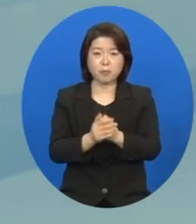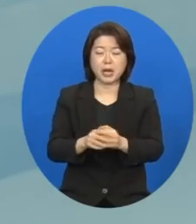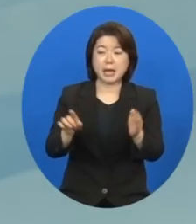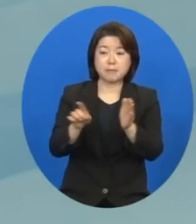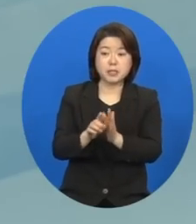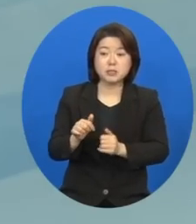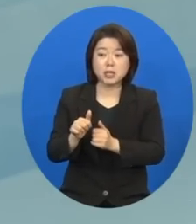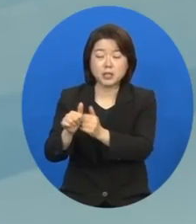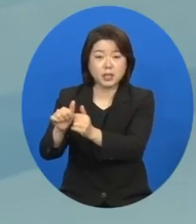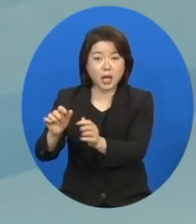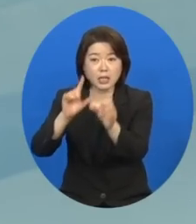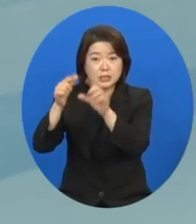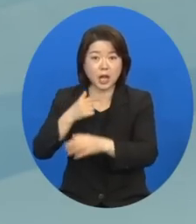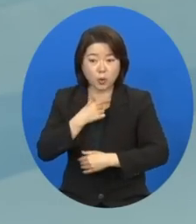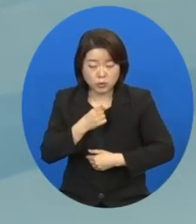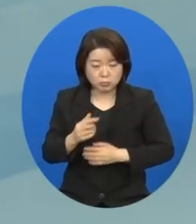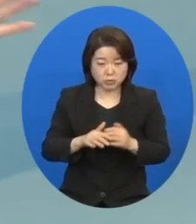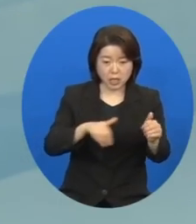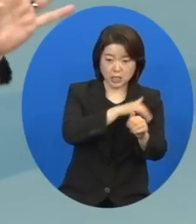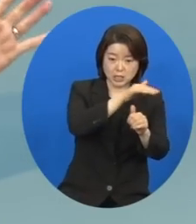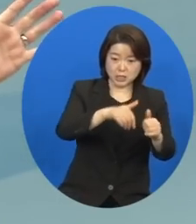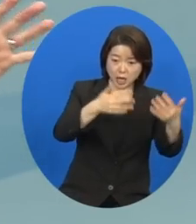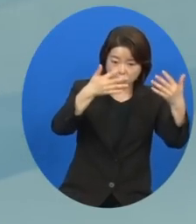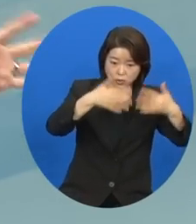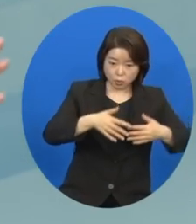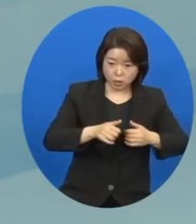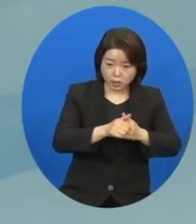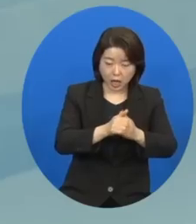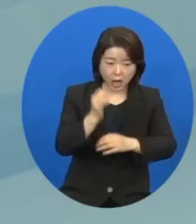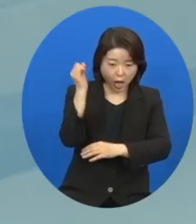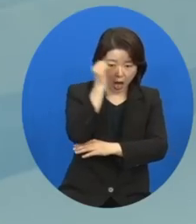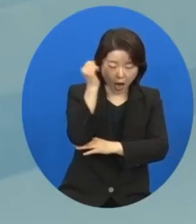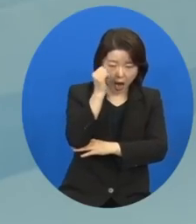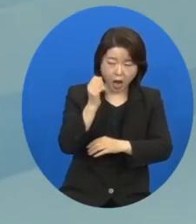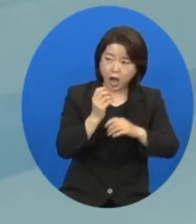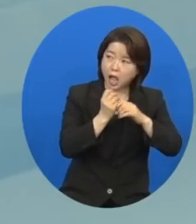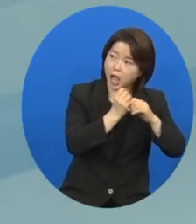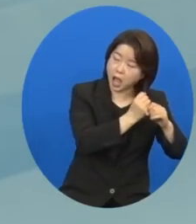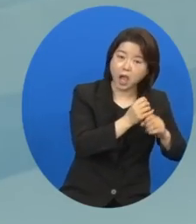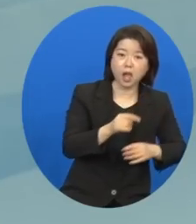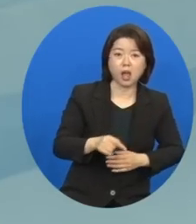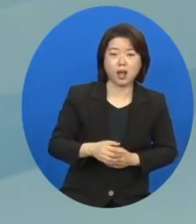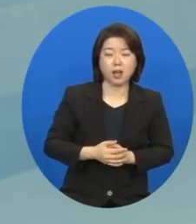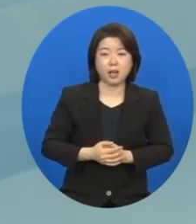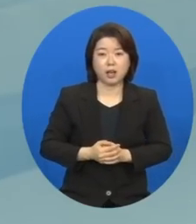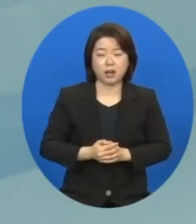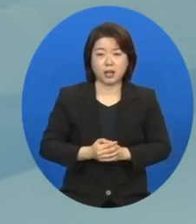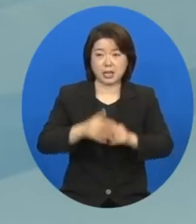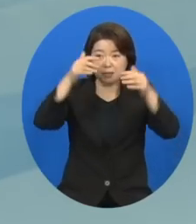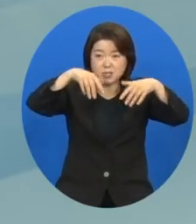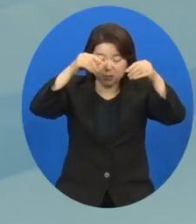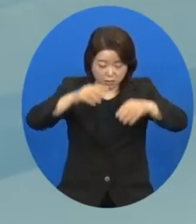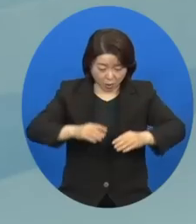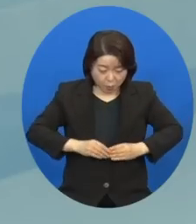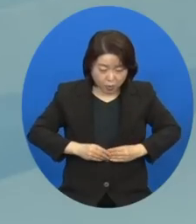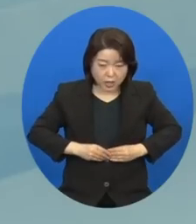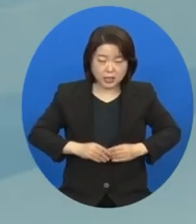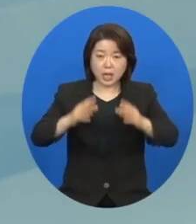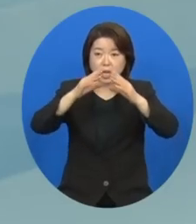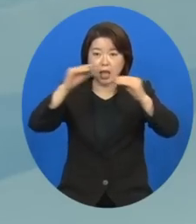따라 살려고 하는데 상황과 여건에 따라 자꾸 움직이는 거예요. 흔들리는 것입니다. 기근이 오니까 애굽으로